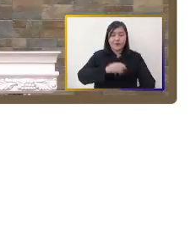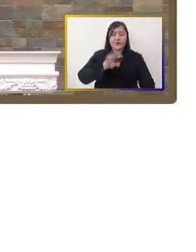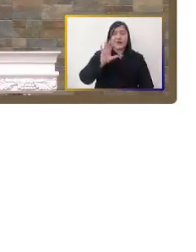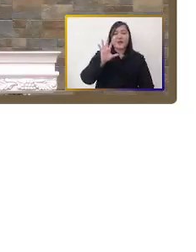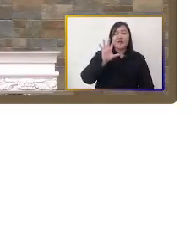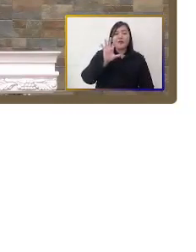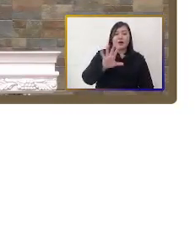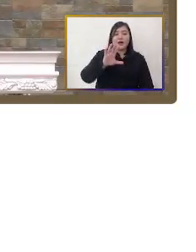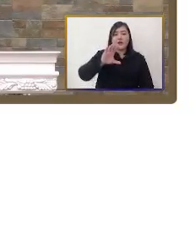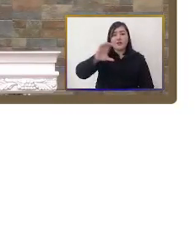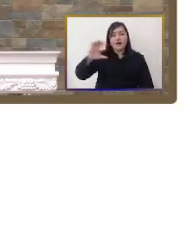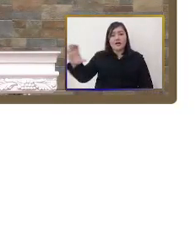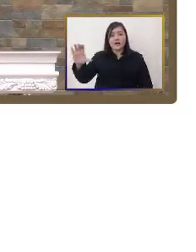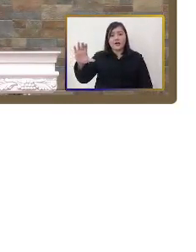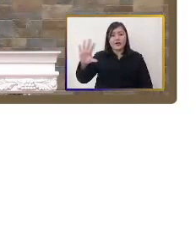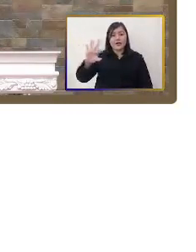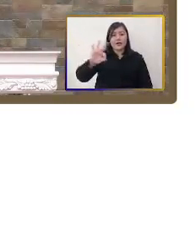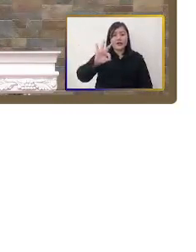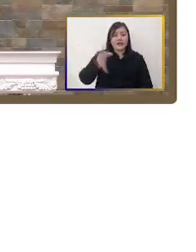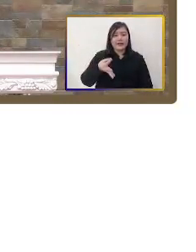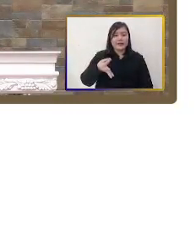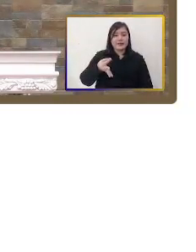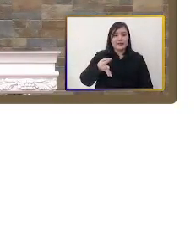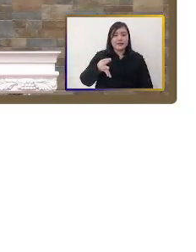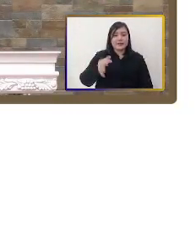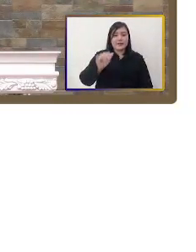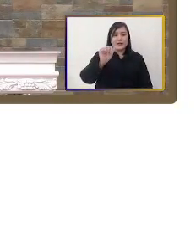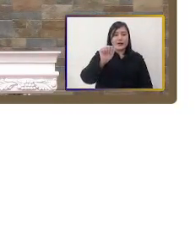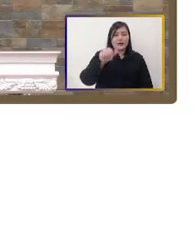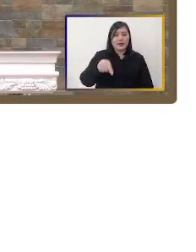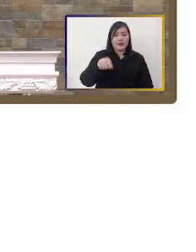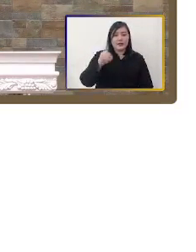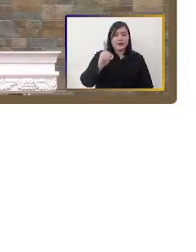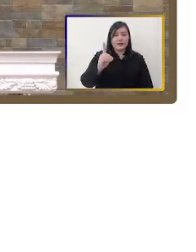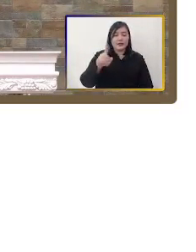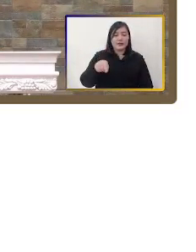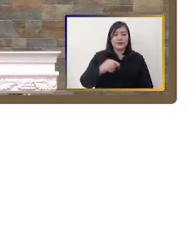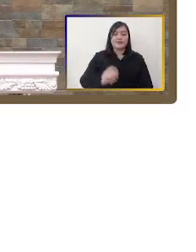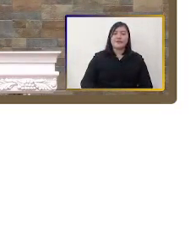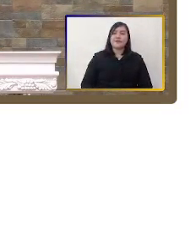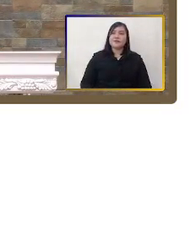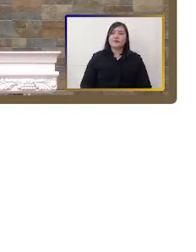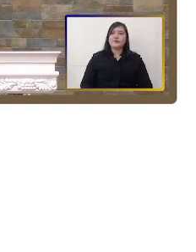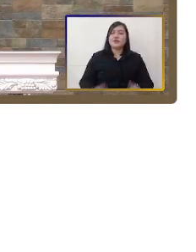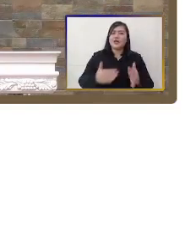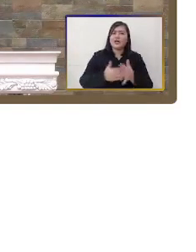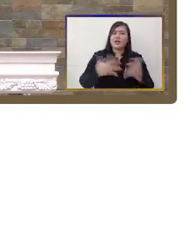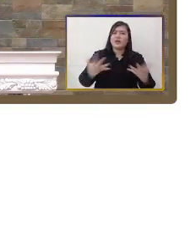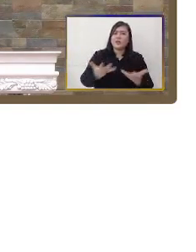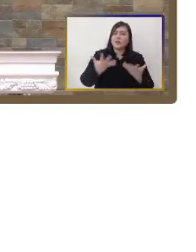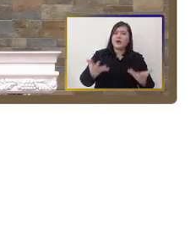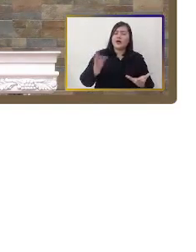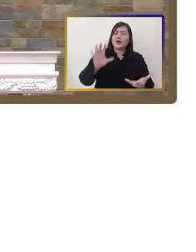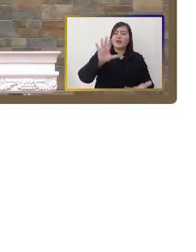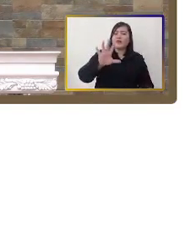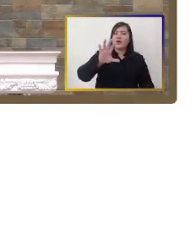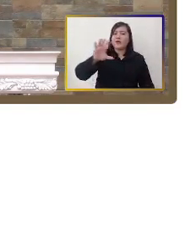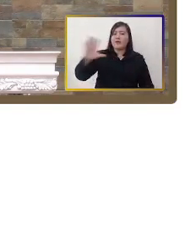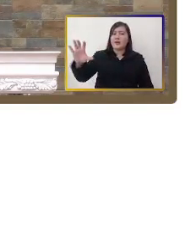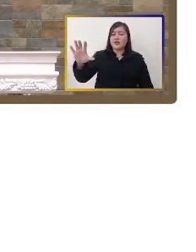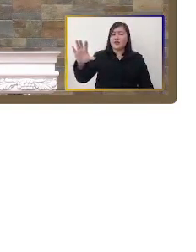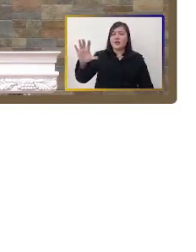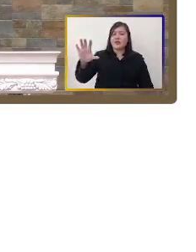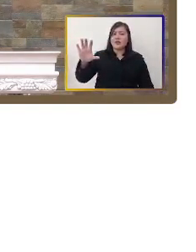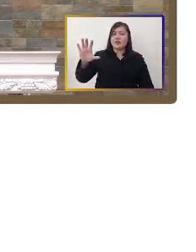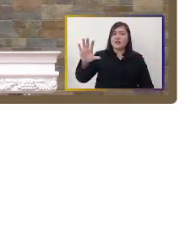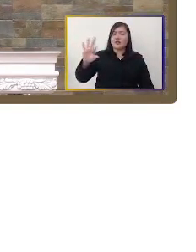590 AD. Na kung babalik tayo dito sa outline of church history, nasa yung 590 AD? Nasa rise of